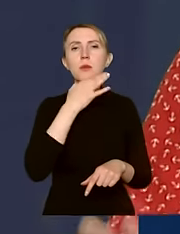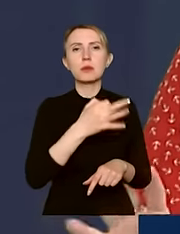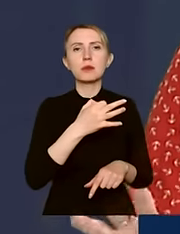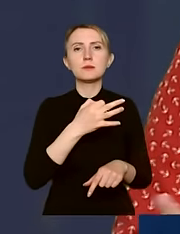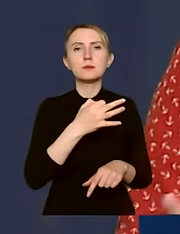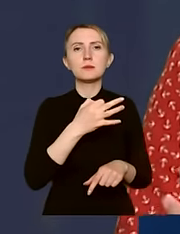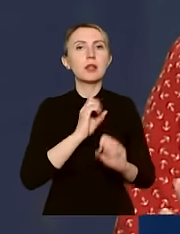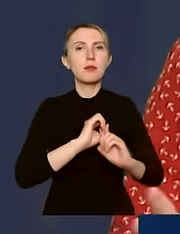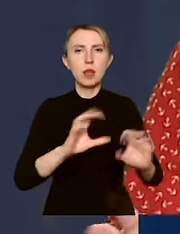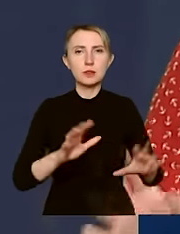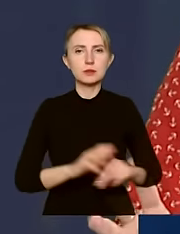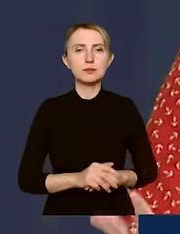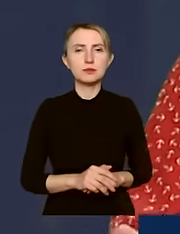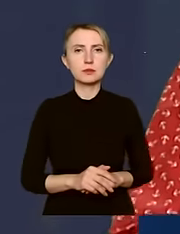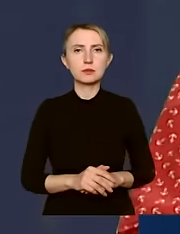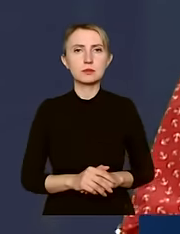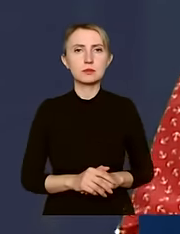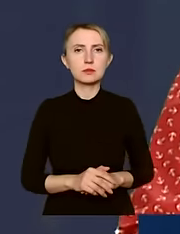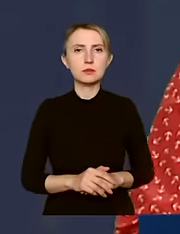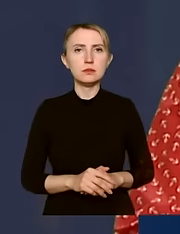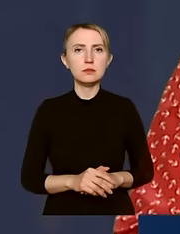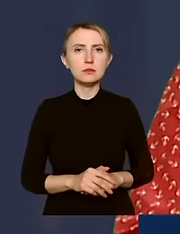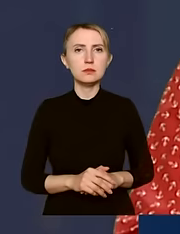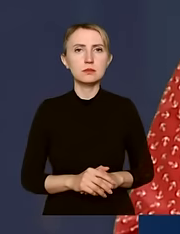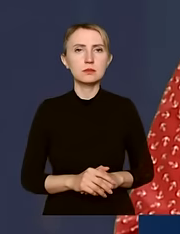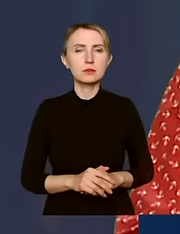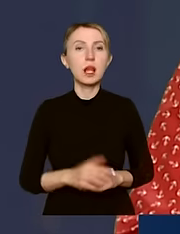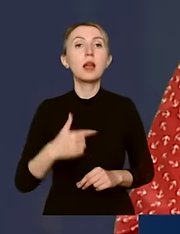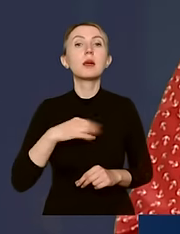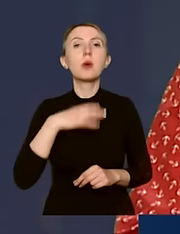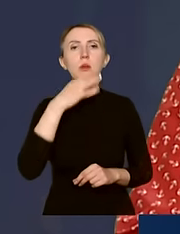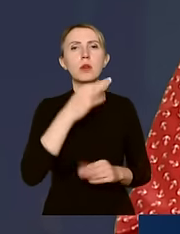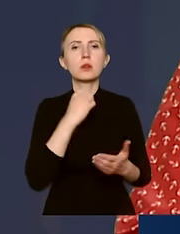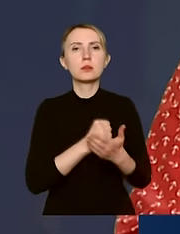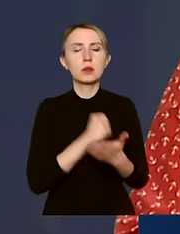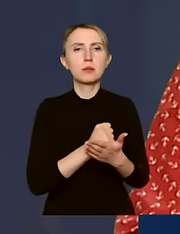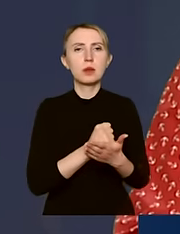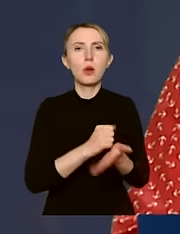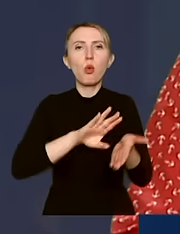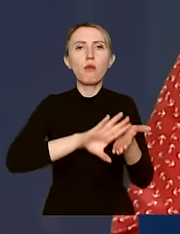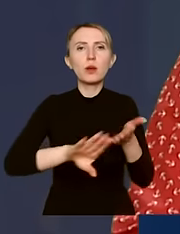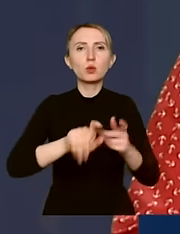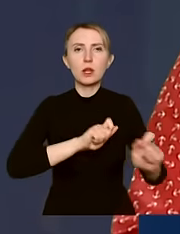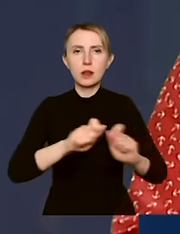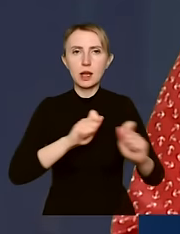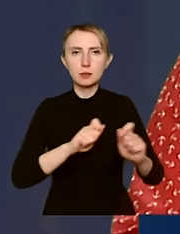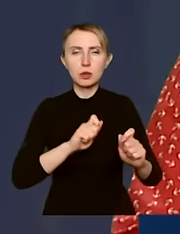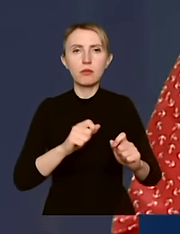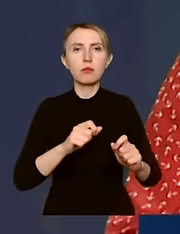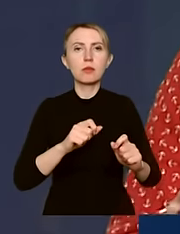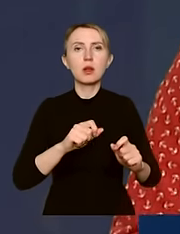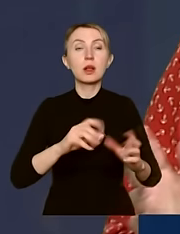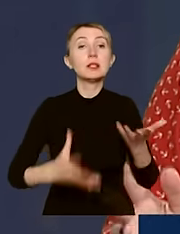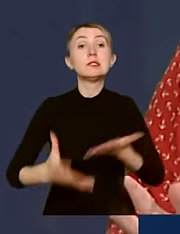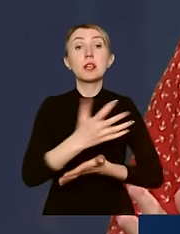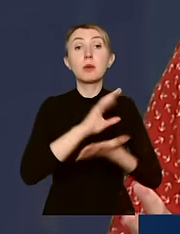też wyjaśnię, bo tutaj być może nie wiem, o co pan poseł pytał. Ja pytałam o kwestie związane z wykluczeniem transportowym i dostałam zebrane